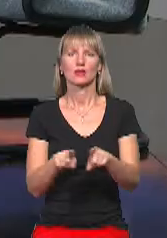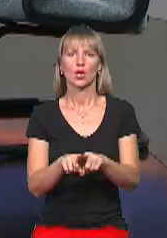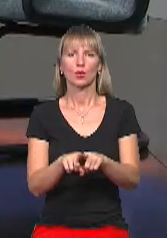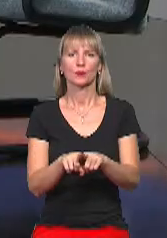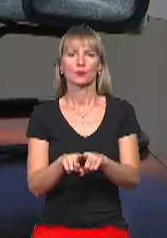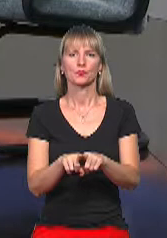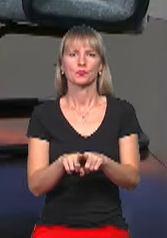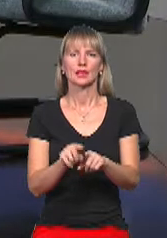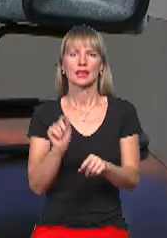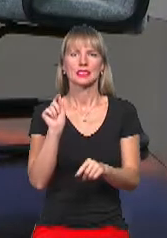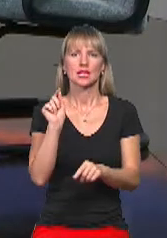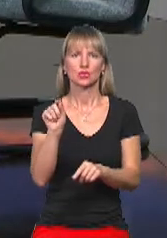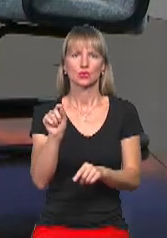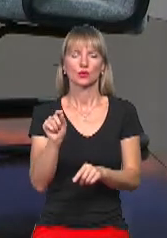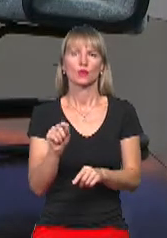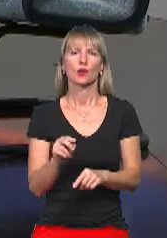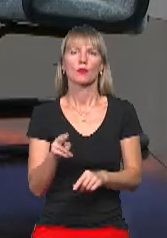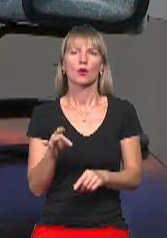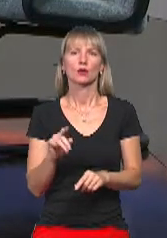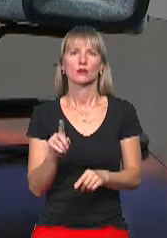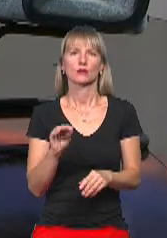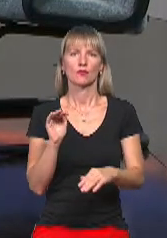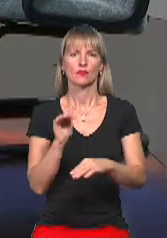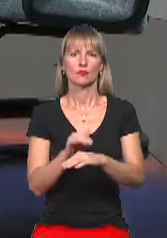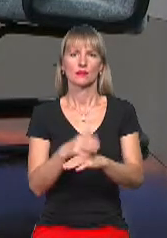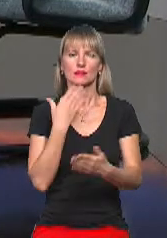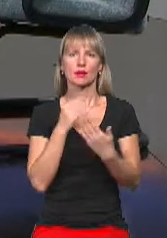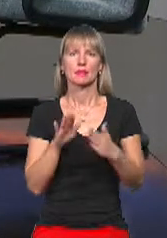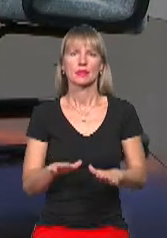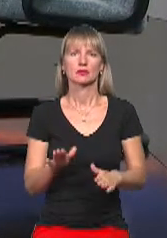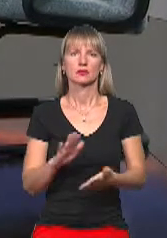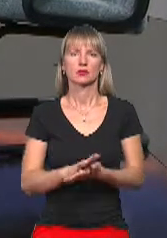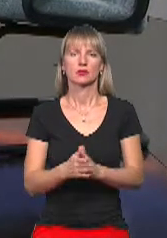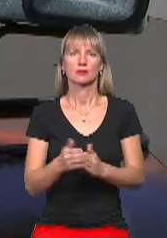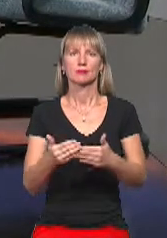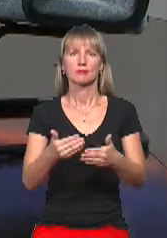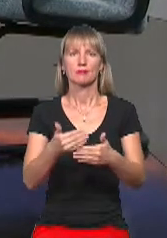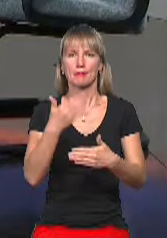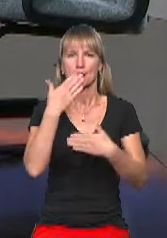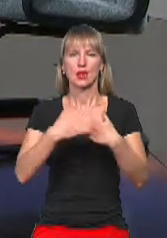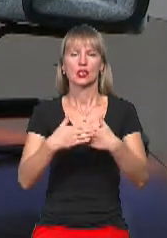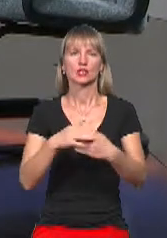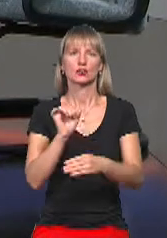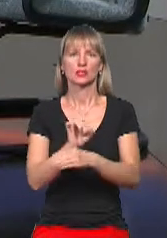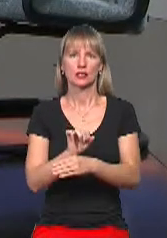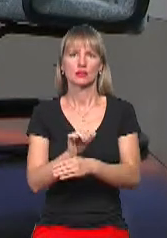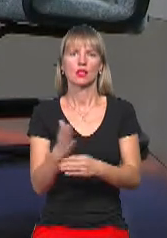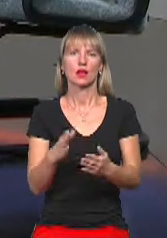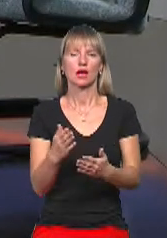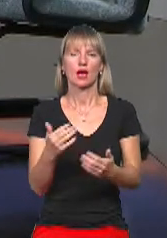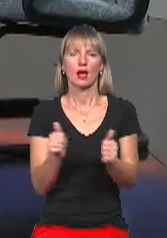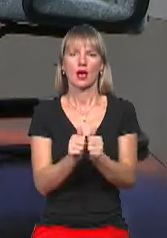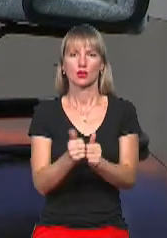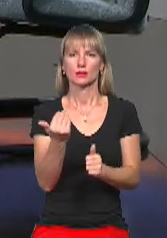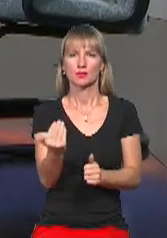таку значочок, так, про те, що визначати своє місто розташування. І воно одразу покаже ту станцію, яка... У нас